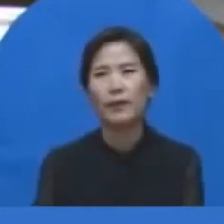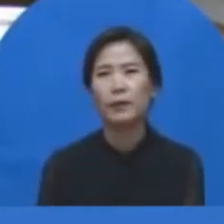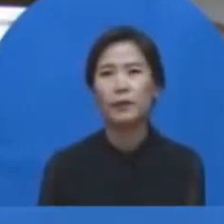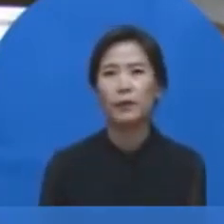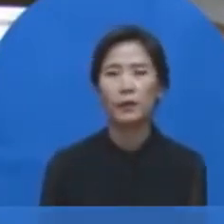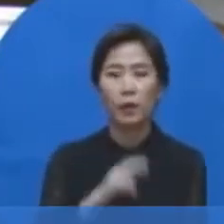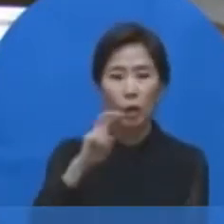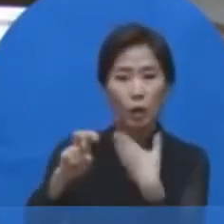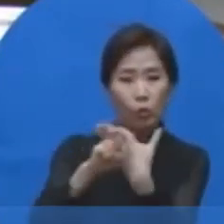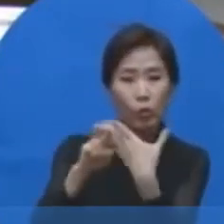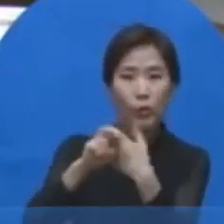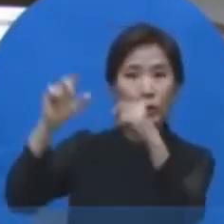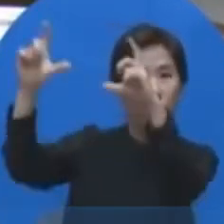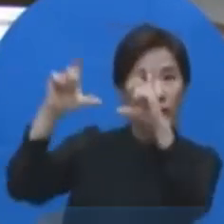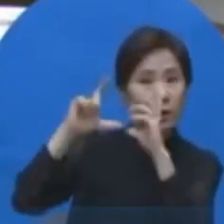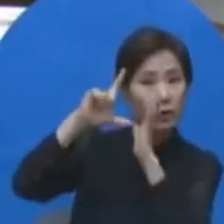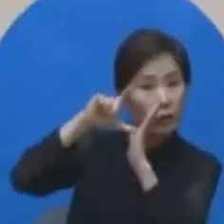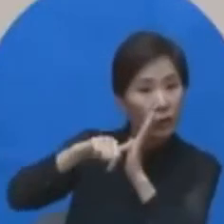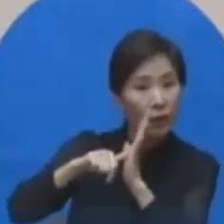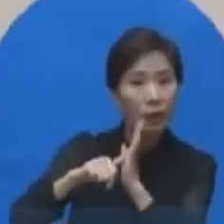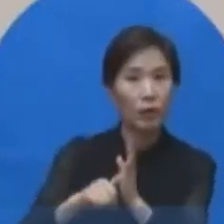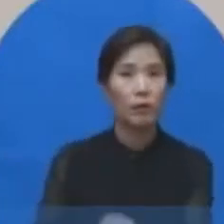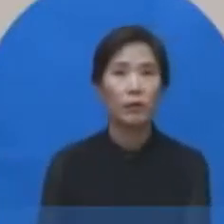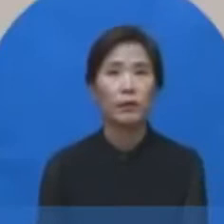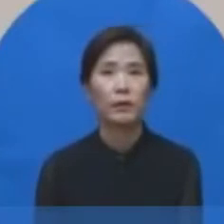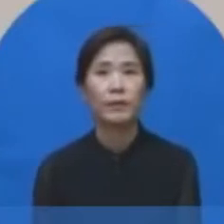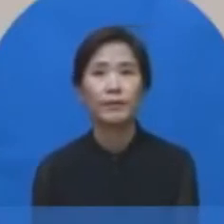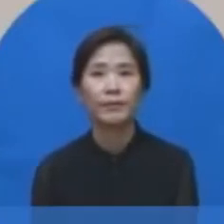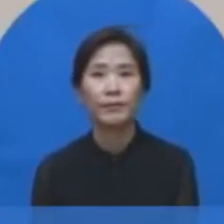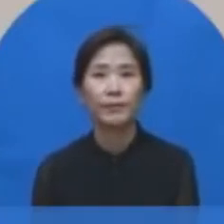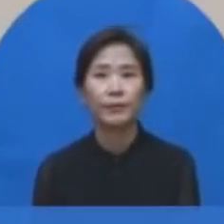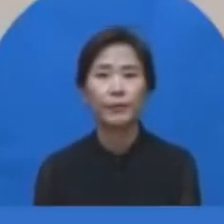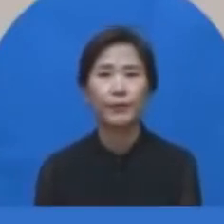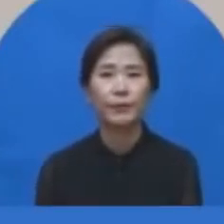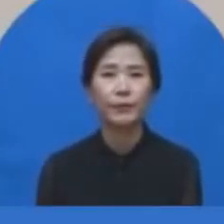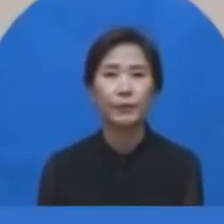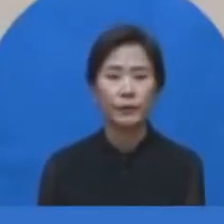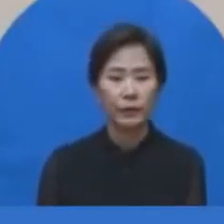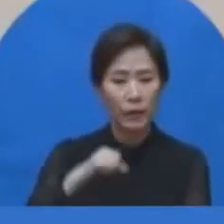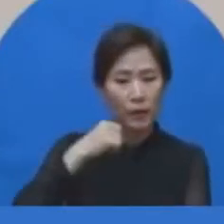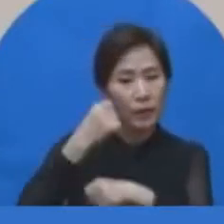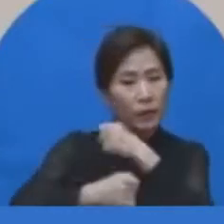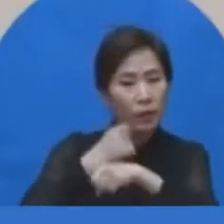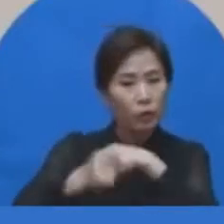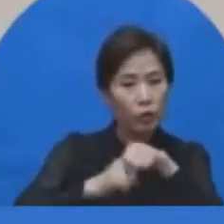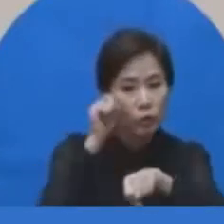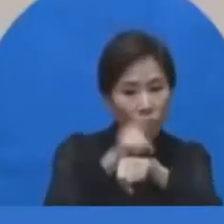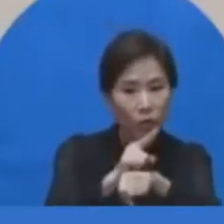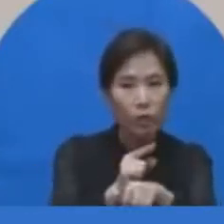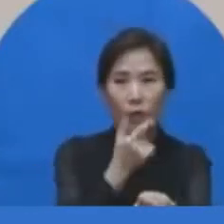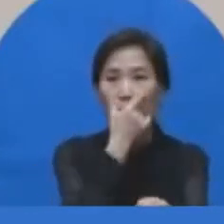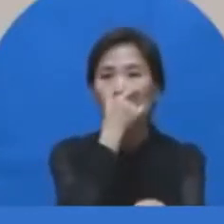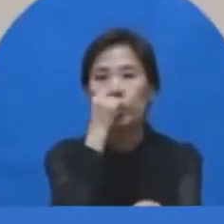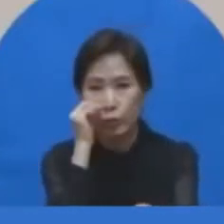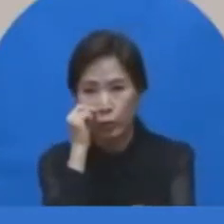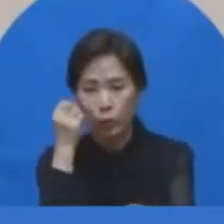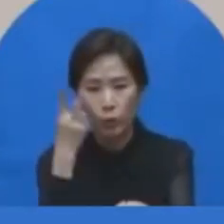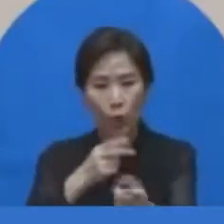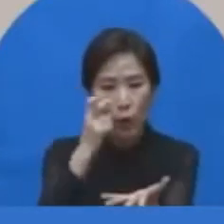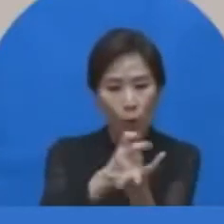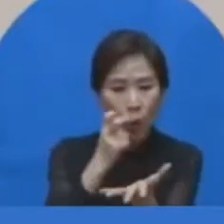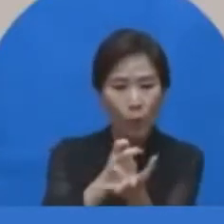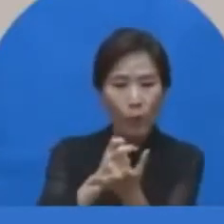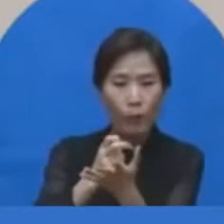처분은 이미 말씀드린 바와 같이 자주성 노동조합의 부족이 법내 노조의 지위를